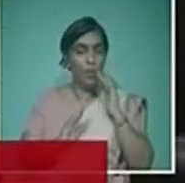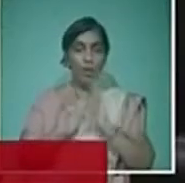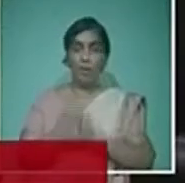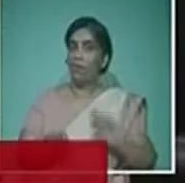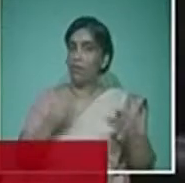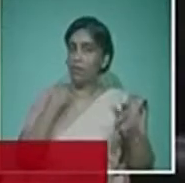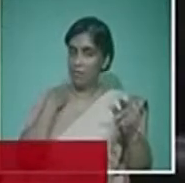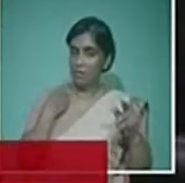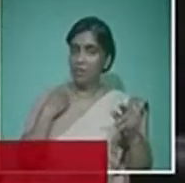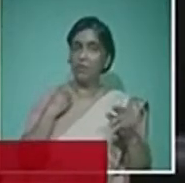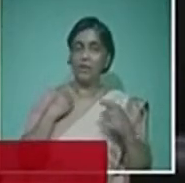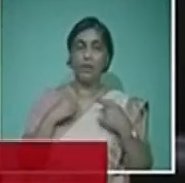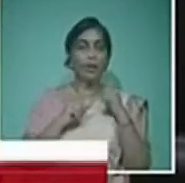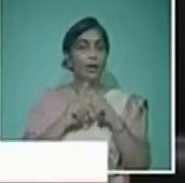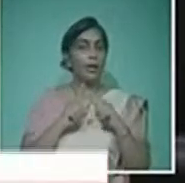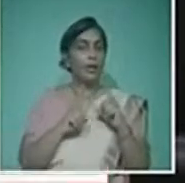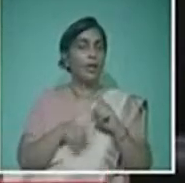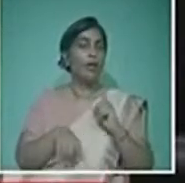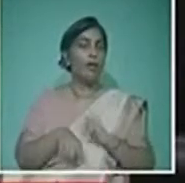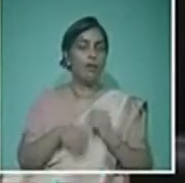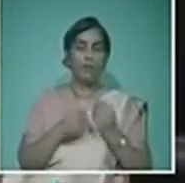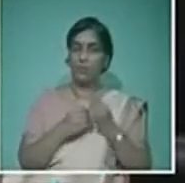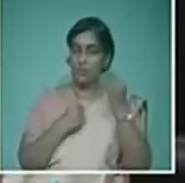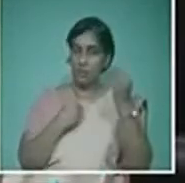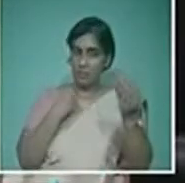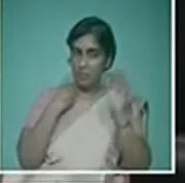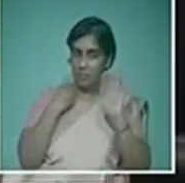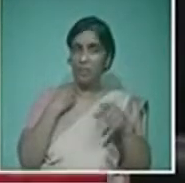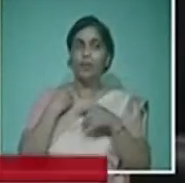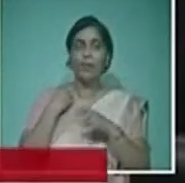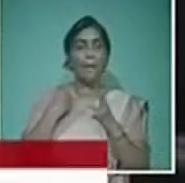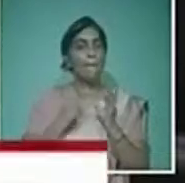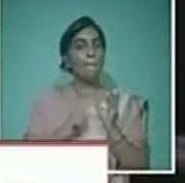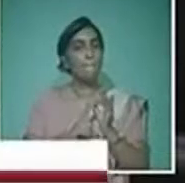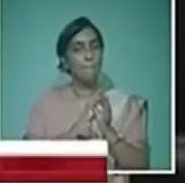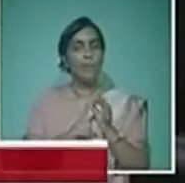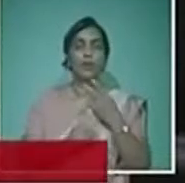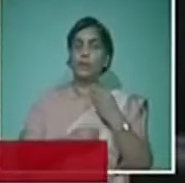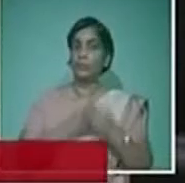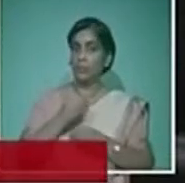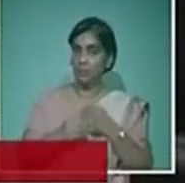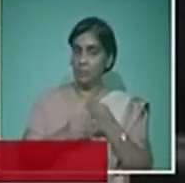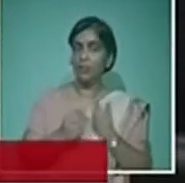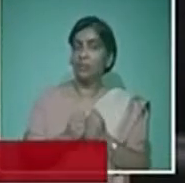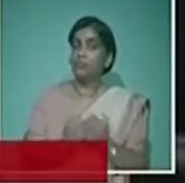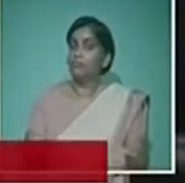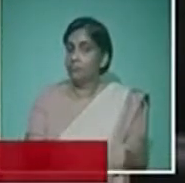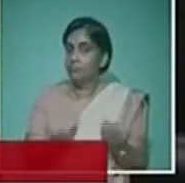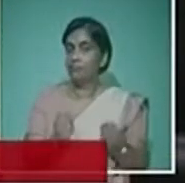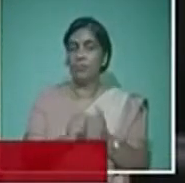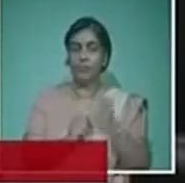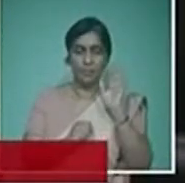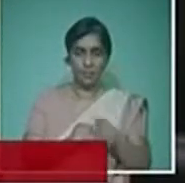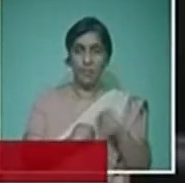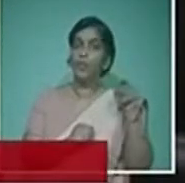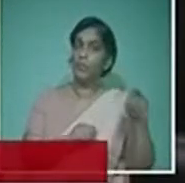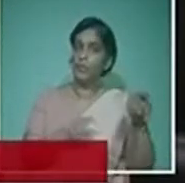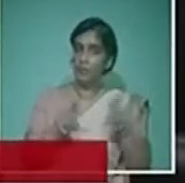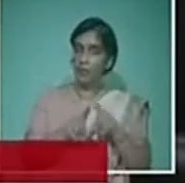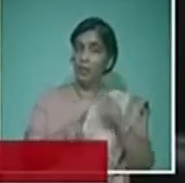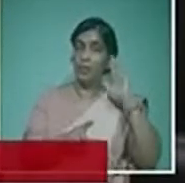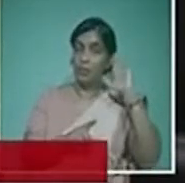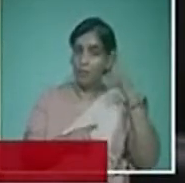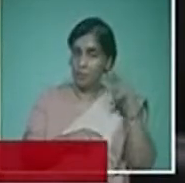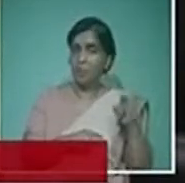වෙත අධ්‍යාපන අවස්ථා ලබා දීම සඳහා පෞද්ගලික ආයෝජන දිරිගැන්වීම යුතු වෙනවා. එබැවින්